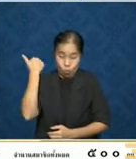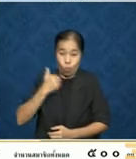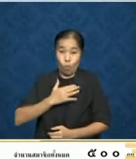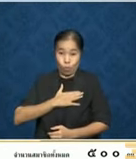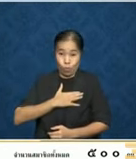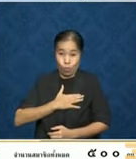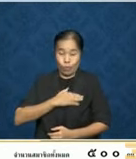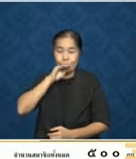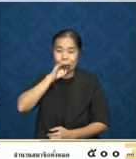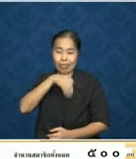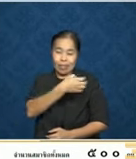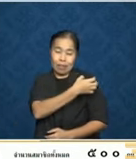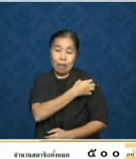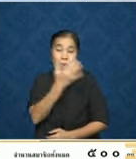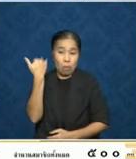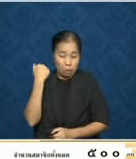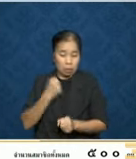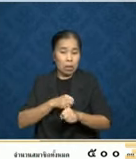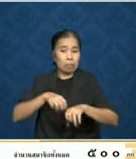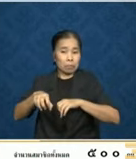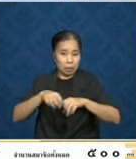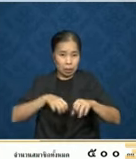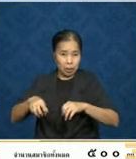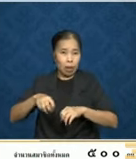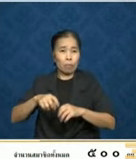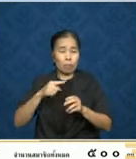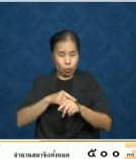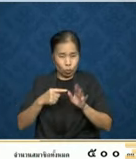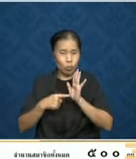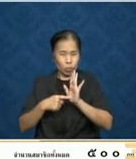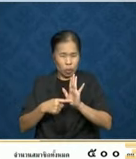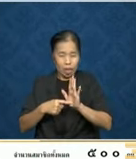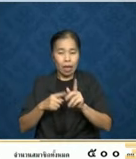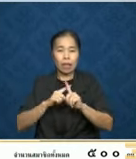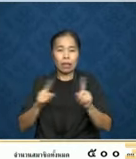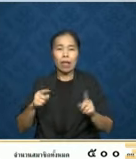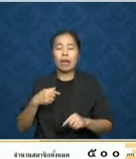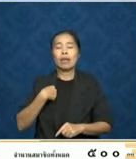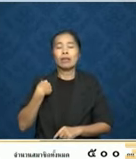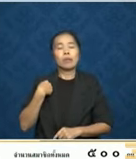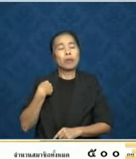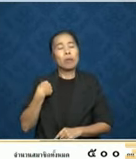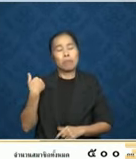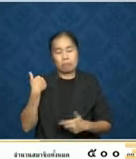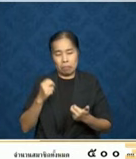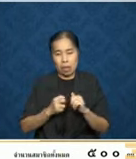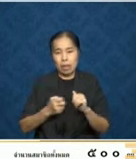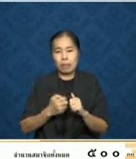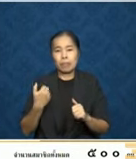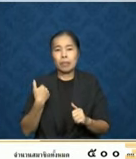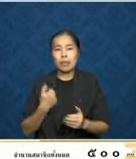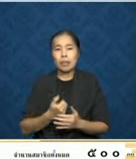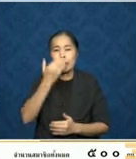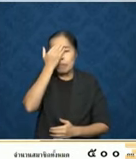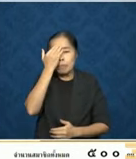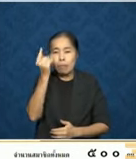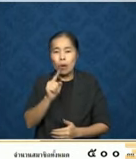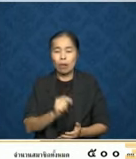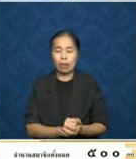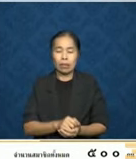าเป็นเทศบาลที่จัดการขยะได้รองวันได้ต้นแบบนะครับเราก็ยังถือว่าเรายังมีปัญหาจากการที่